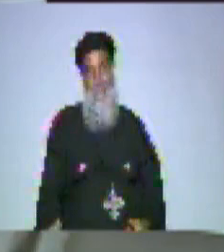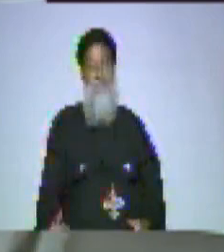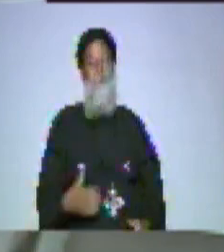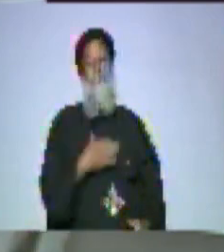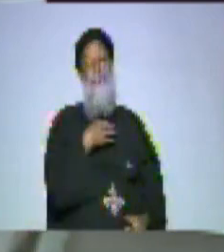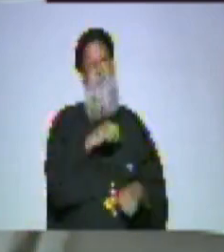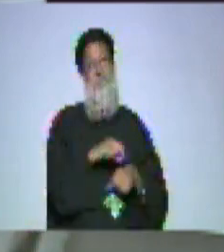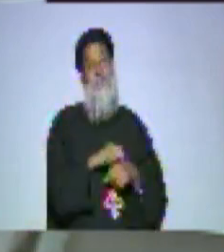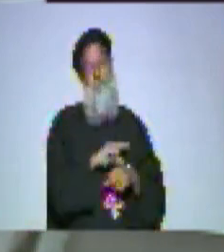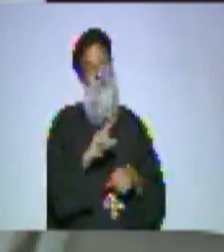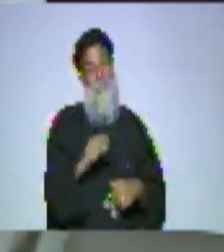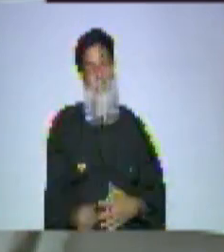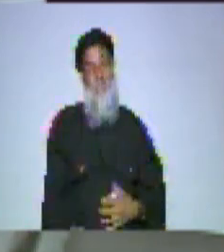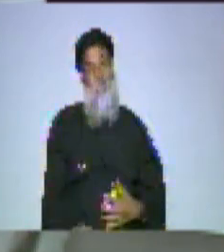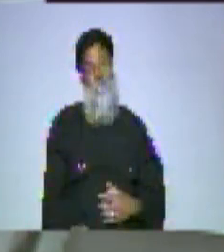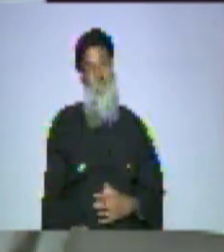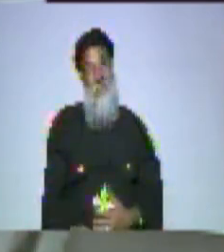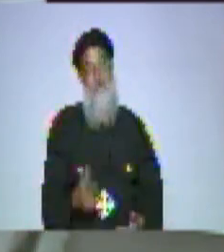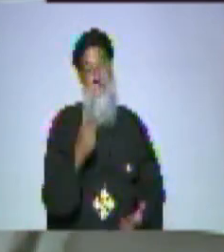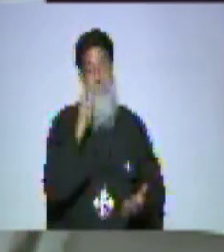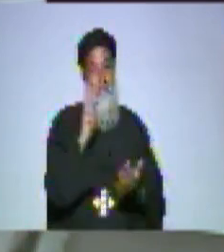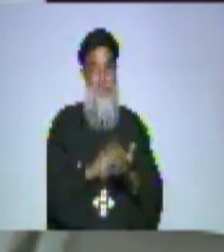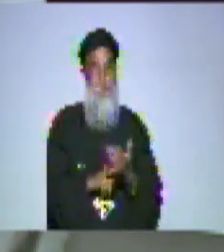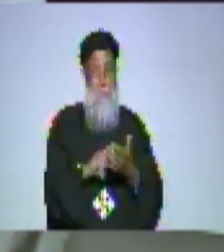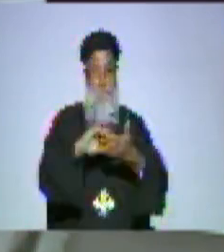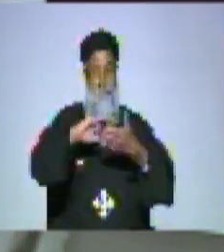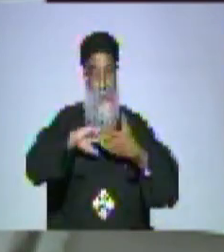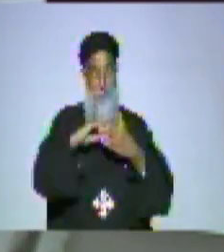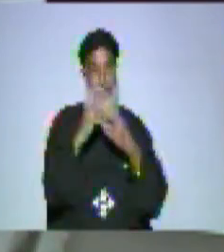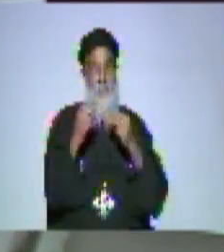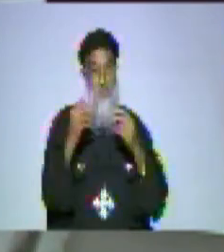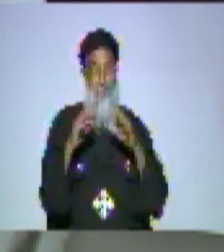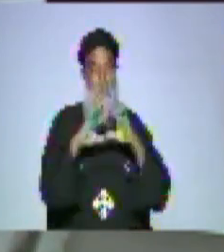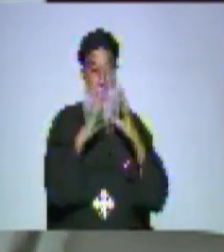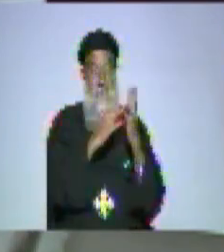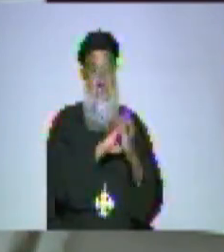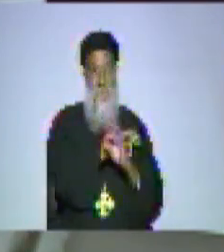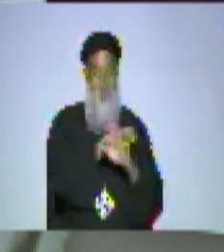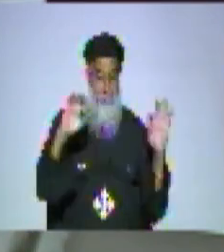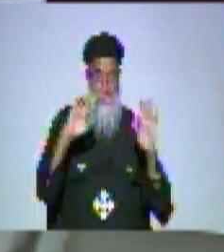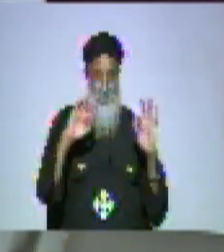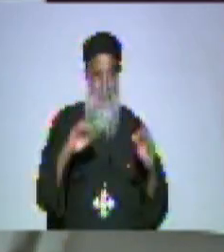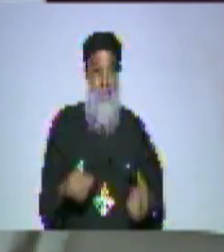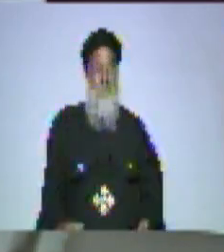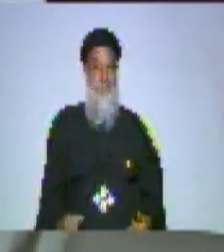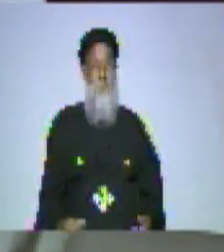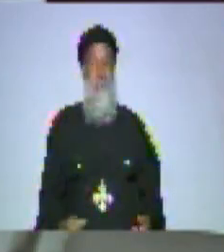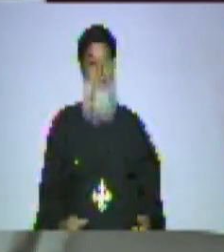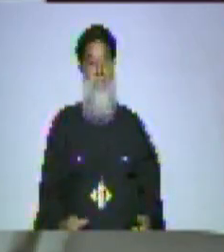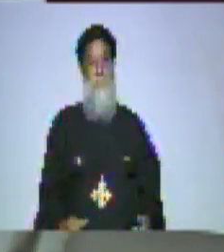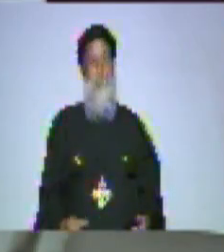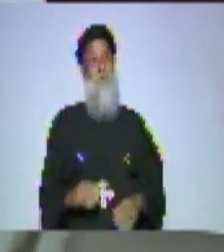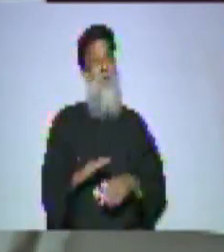الجسدين فاكيد هو بيساعدنا كتير في حاجات ما يعني ما بنحسش بها